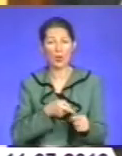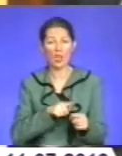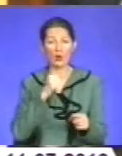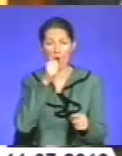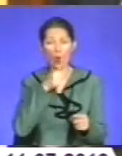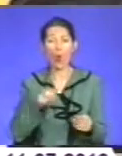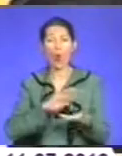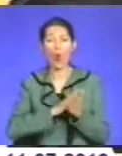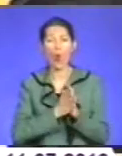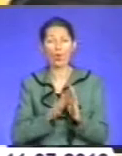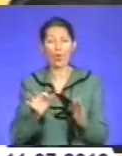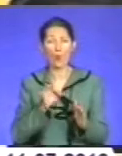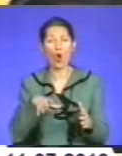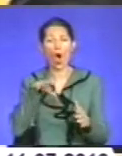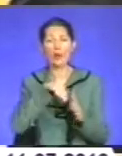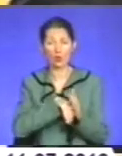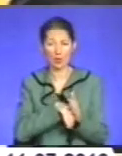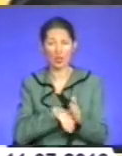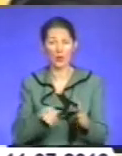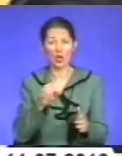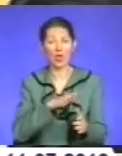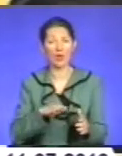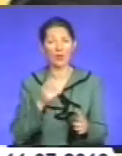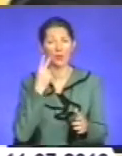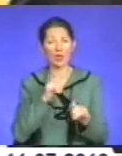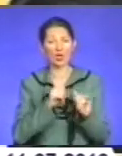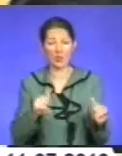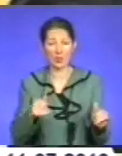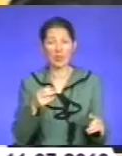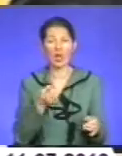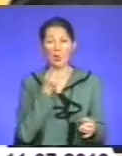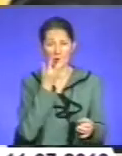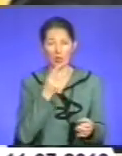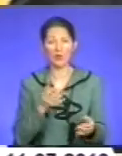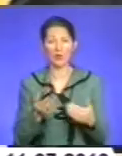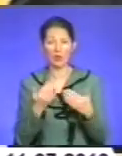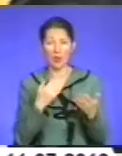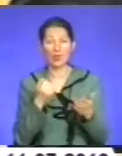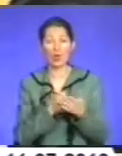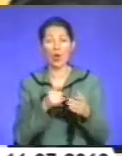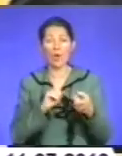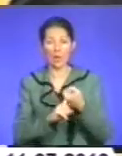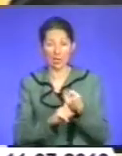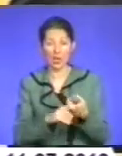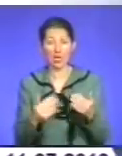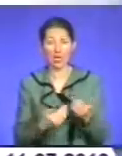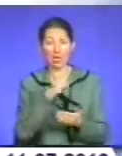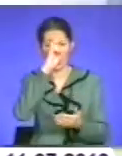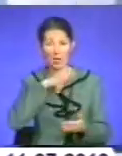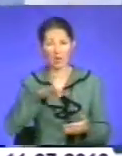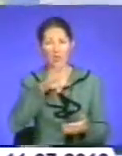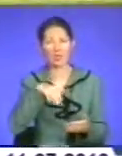асоціацію. Європа постійно розвивається і позитивно ставиться до приєднання нових країн до своїх лав, резюмував Ролан Дюма.